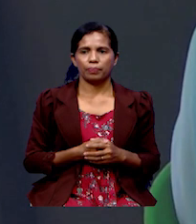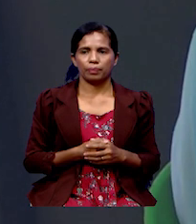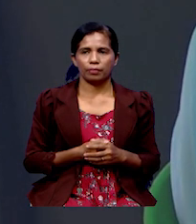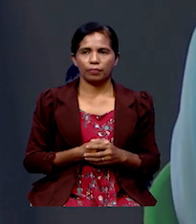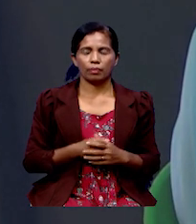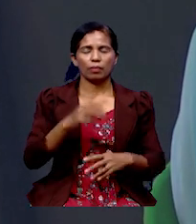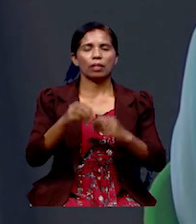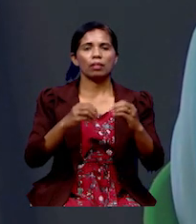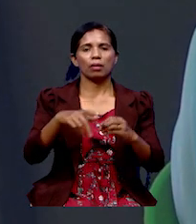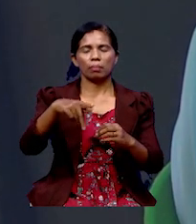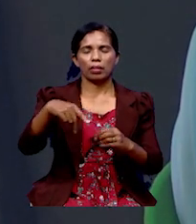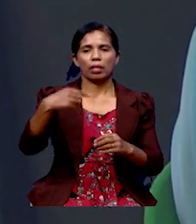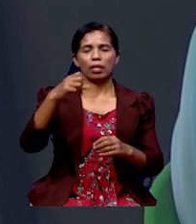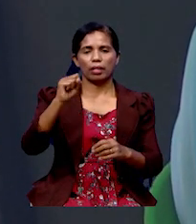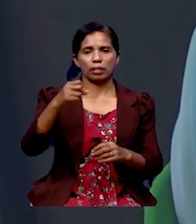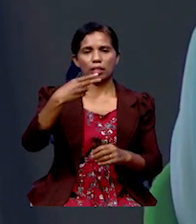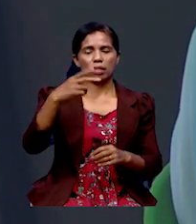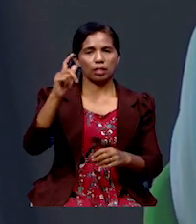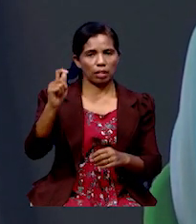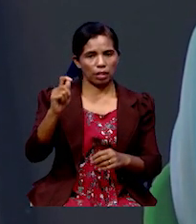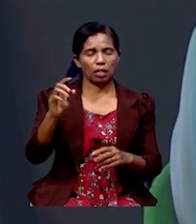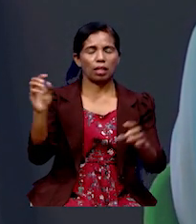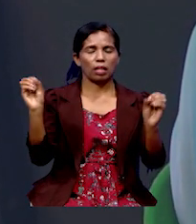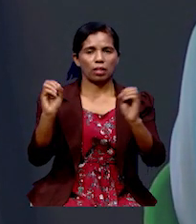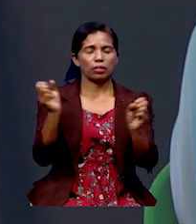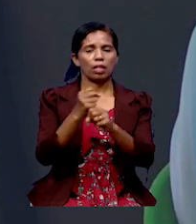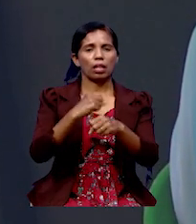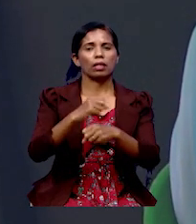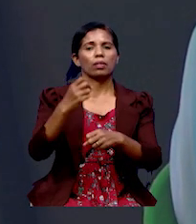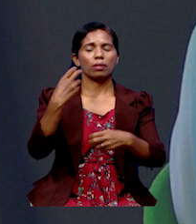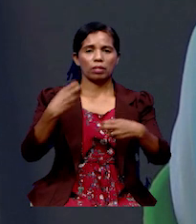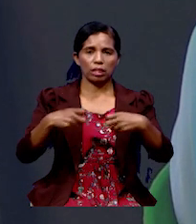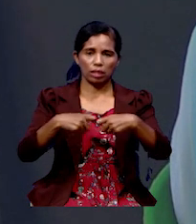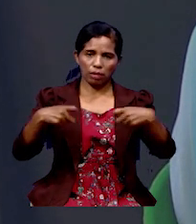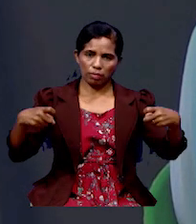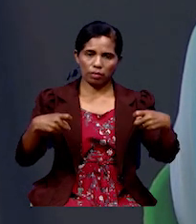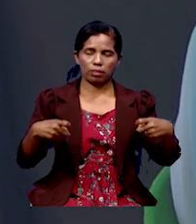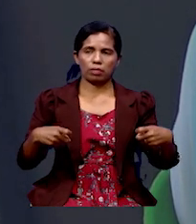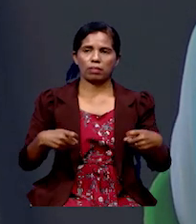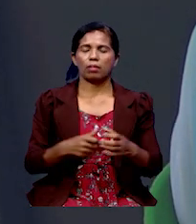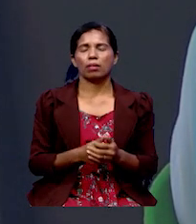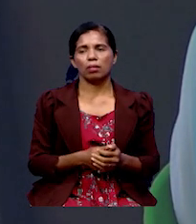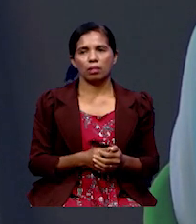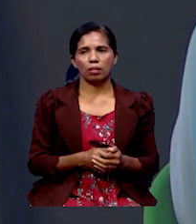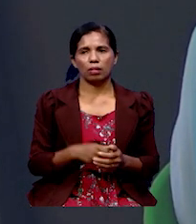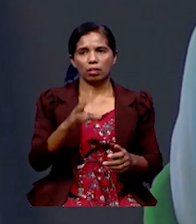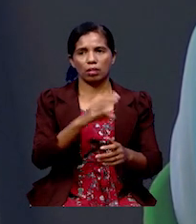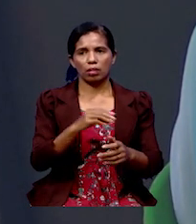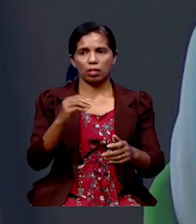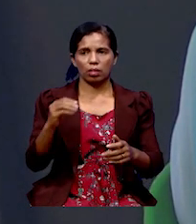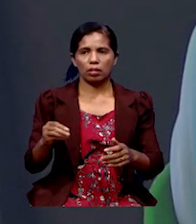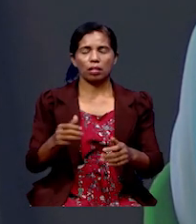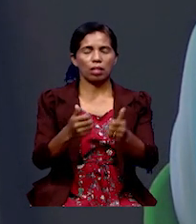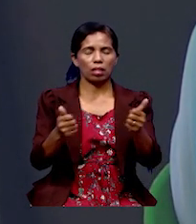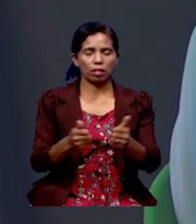kata pesa tene laos kria ini minggu ba malu no mos pa artis partias pa